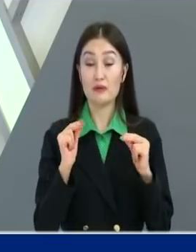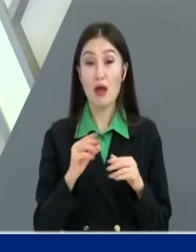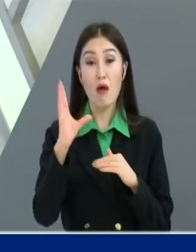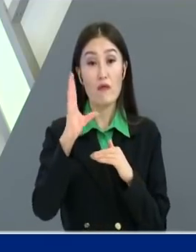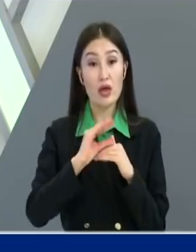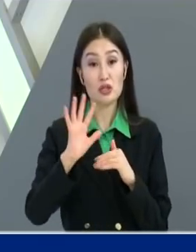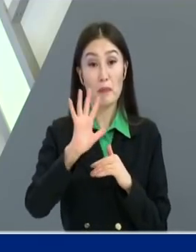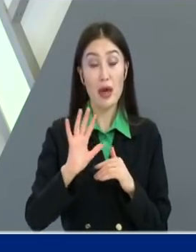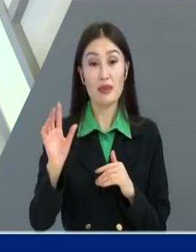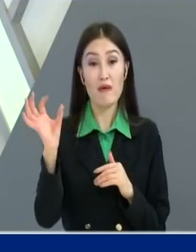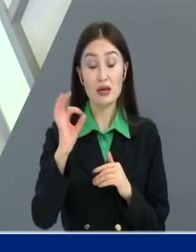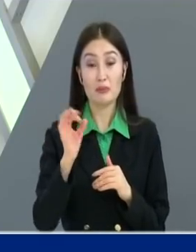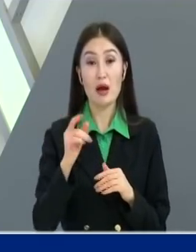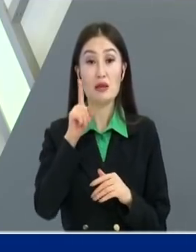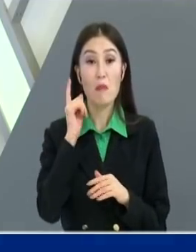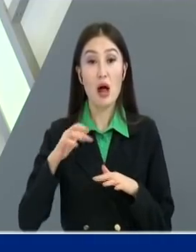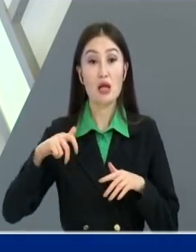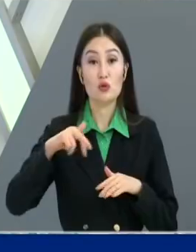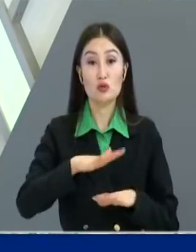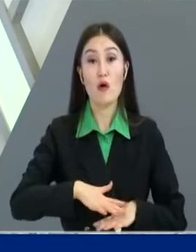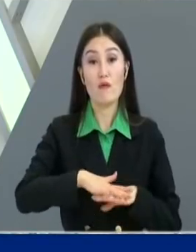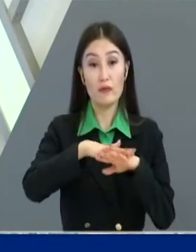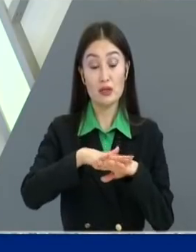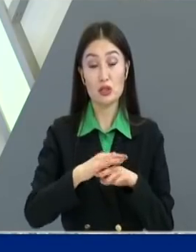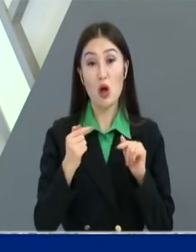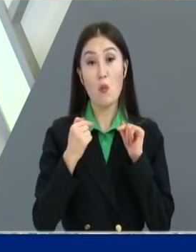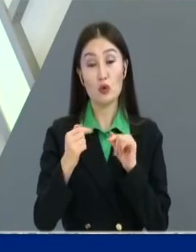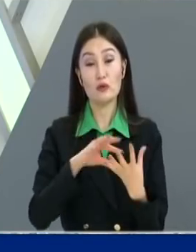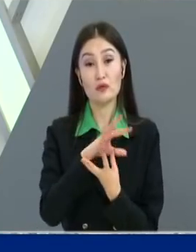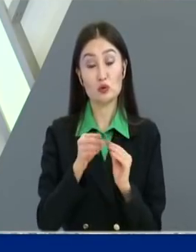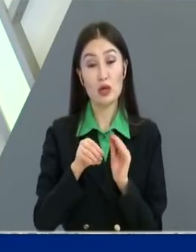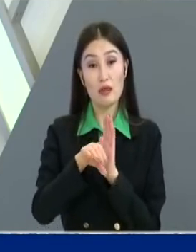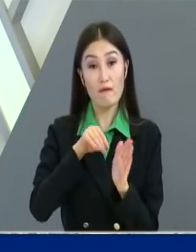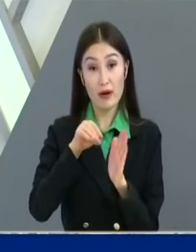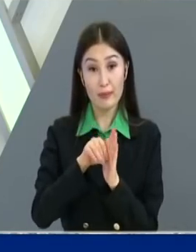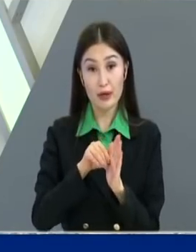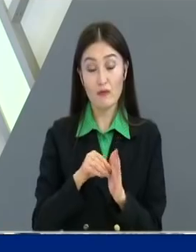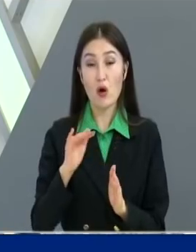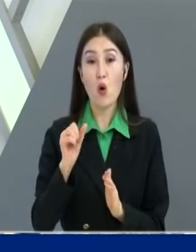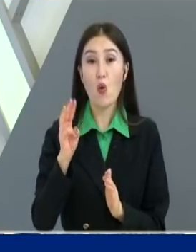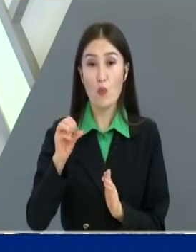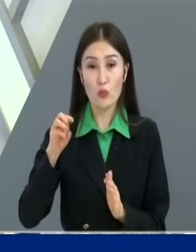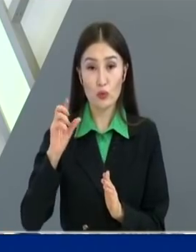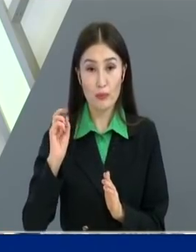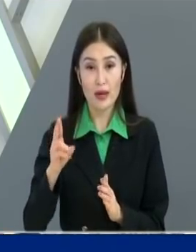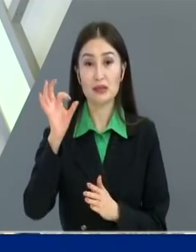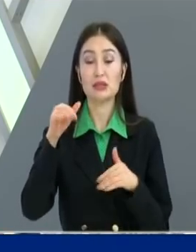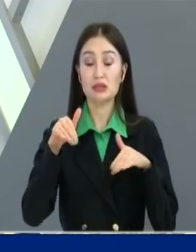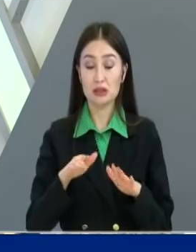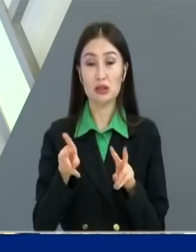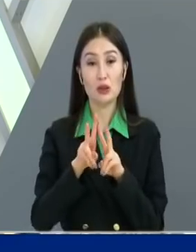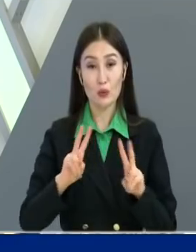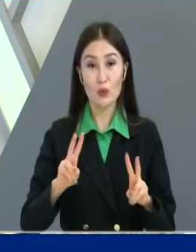октября, когда молодежь вышла на площадь в знак протеста против результатов парламентских выборов, Умутбек, не колеблясь, решил